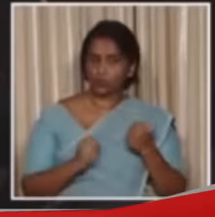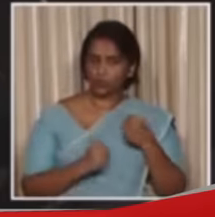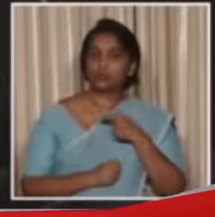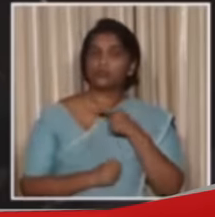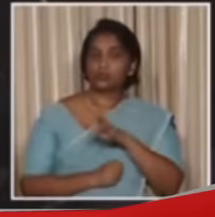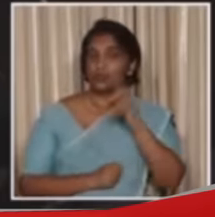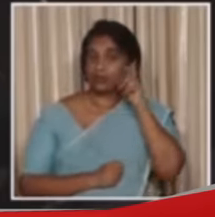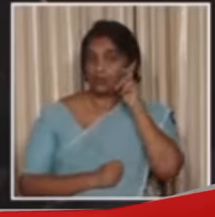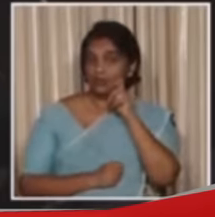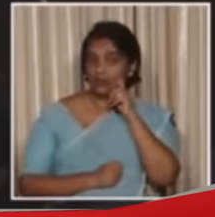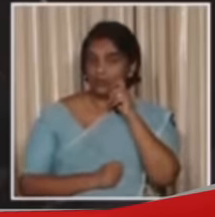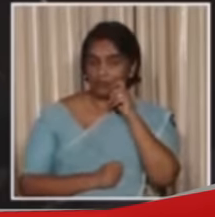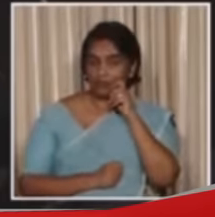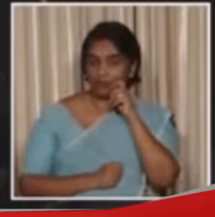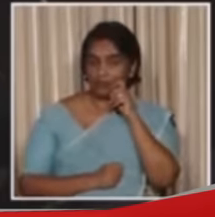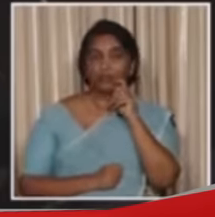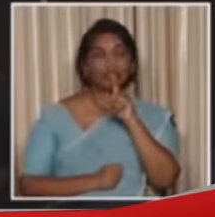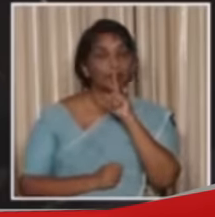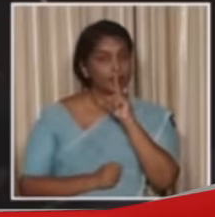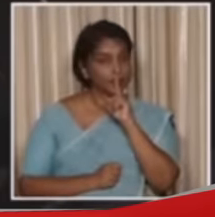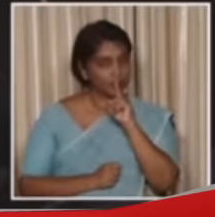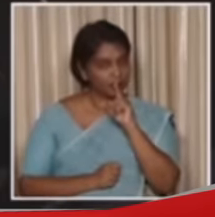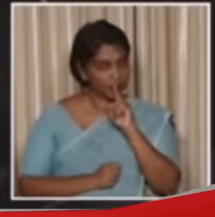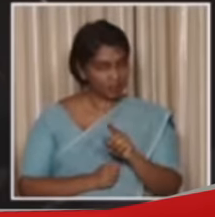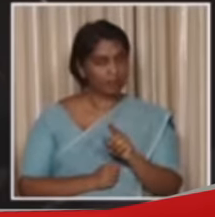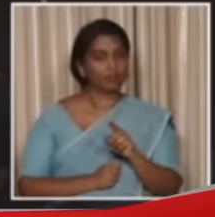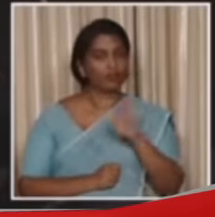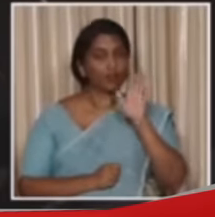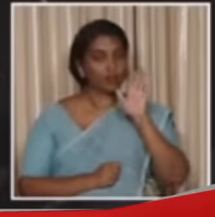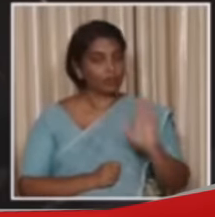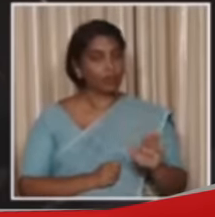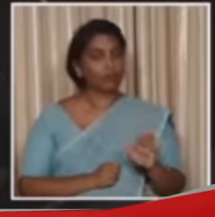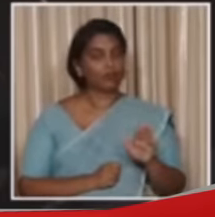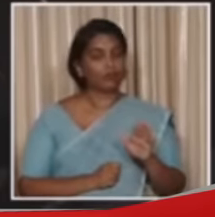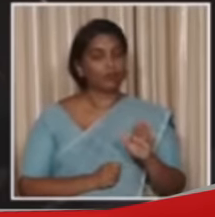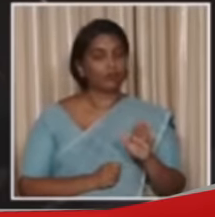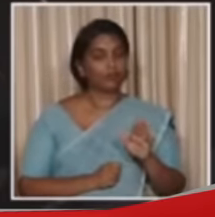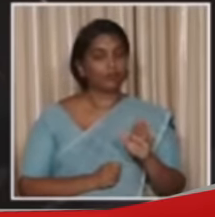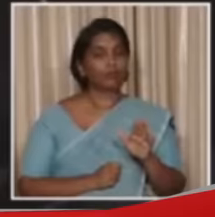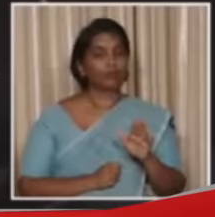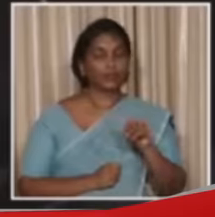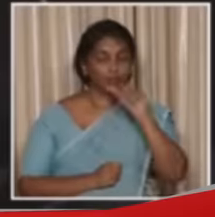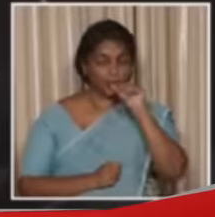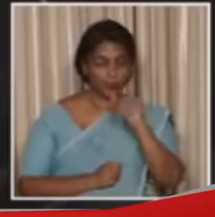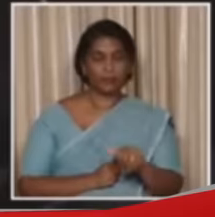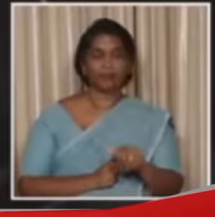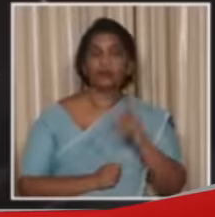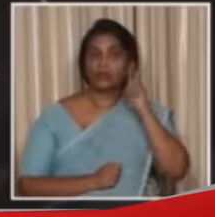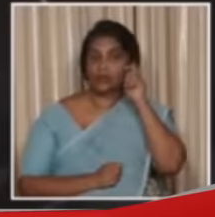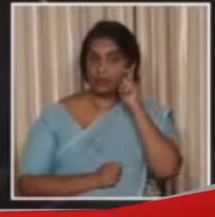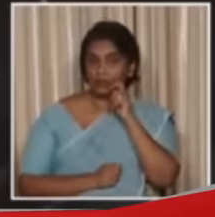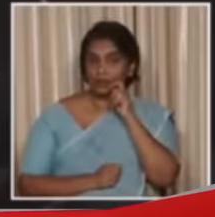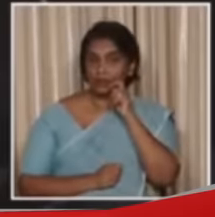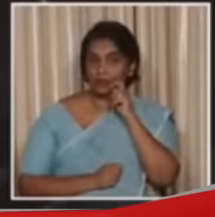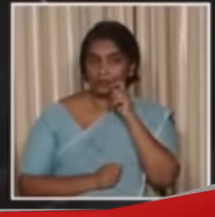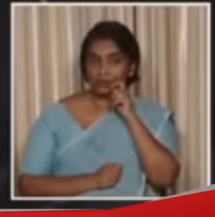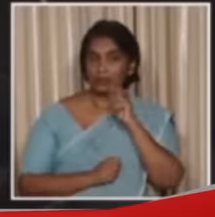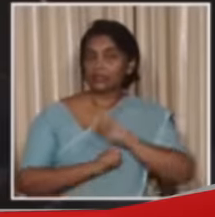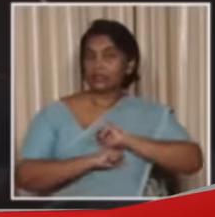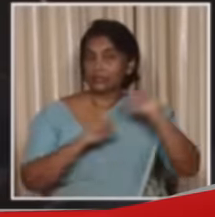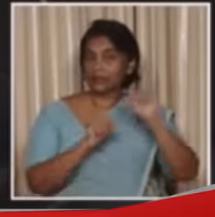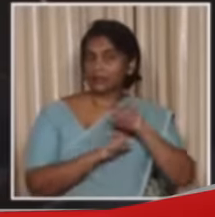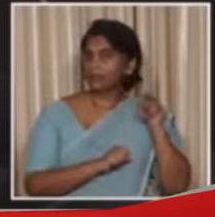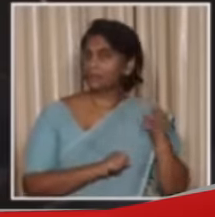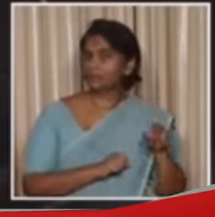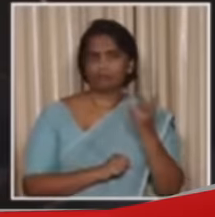ඔය ත්‍රස්තවාදීන් කියලා හඳුන්වන අය වෙනුවෙන්. ඇත්ත වශයෙන්ම ත්‍රස්තවාදය කියන එකත් අරගලකරුවන්